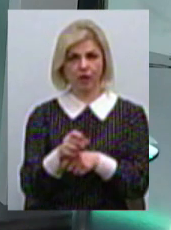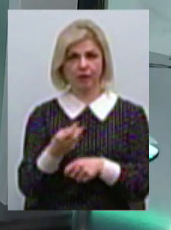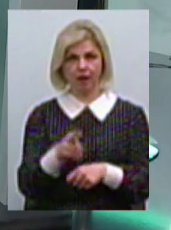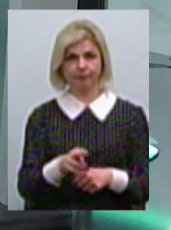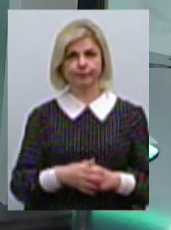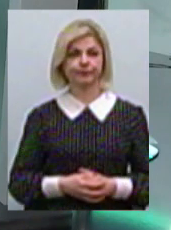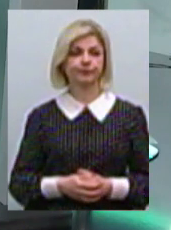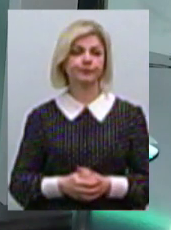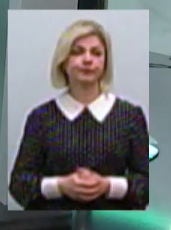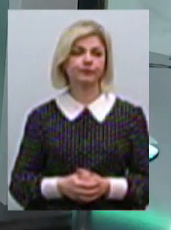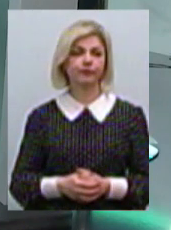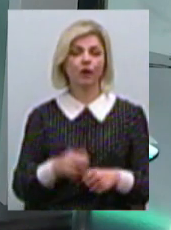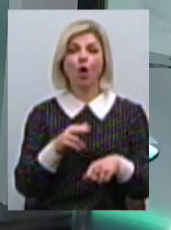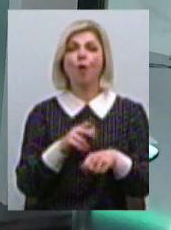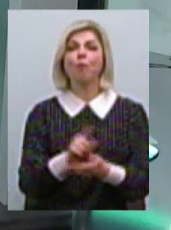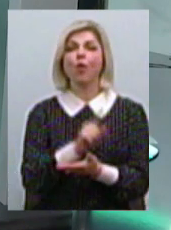Повноваження